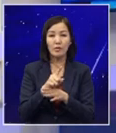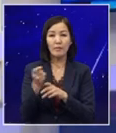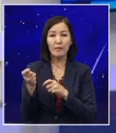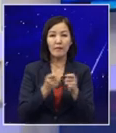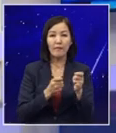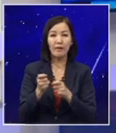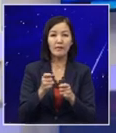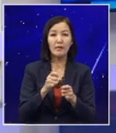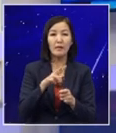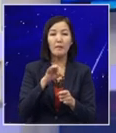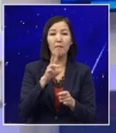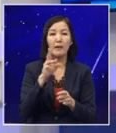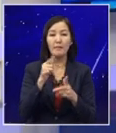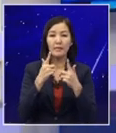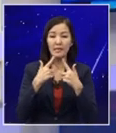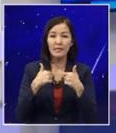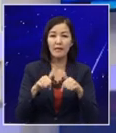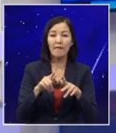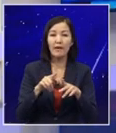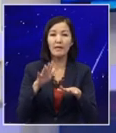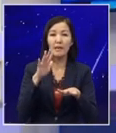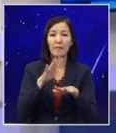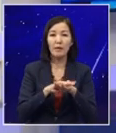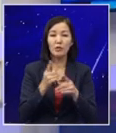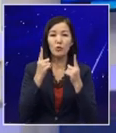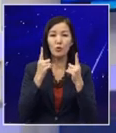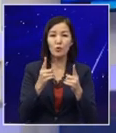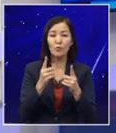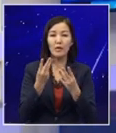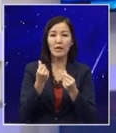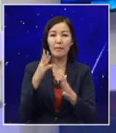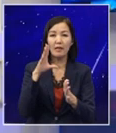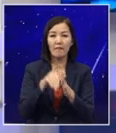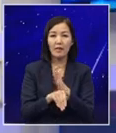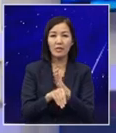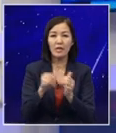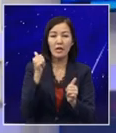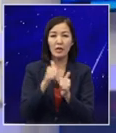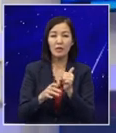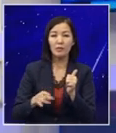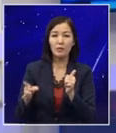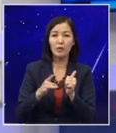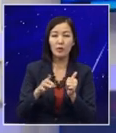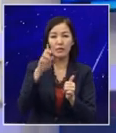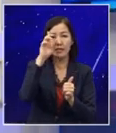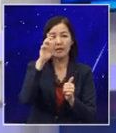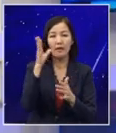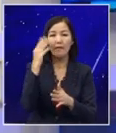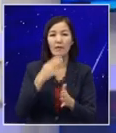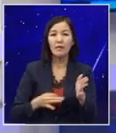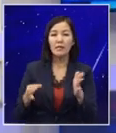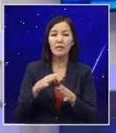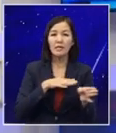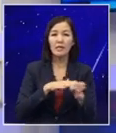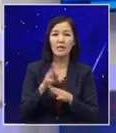правительства глава Кабмина Аскар Мамин, создать базу для крупных капиталовложений необходимо в каждом регионе страны. В Алматинской области